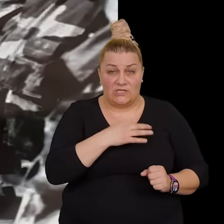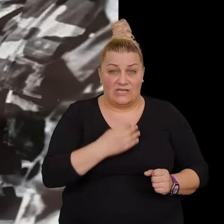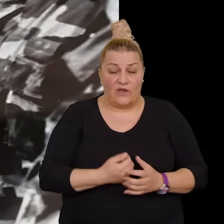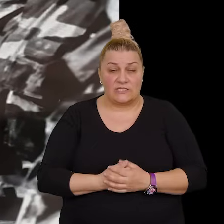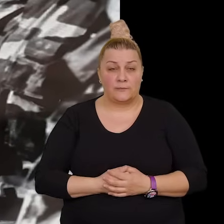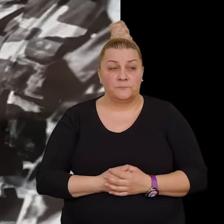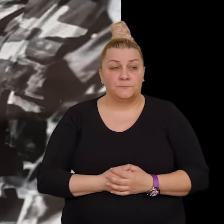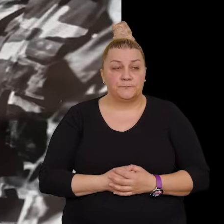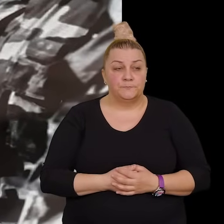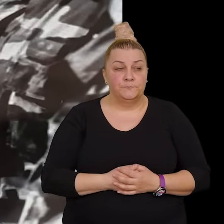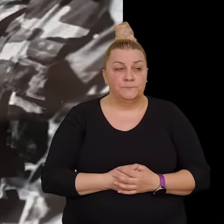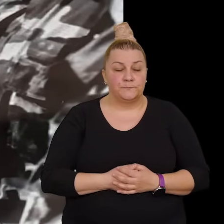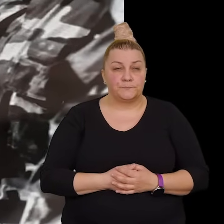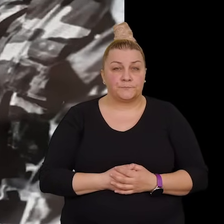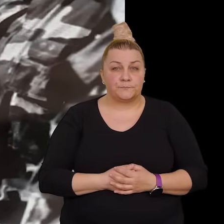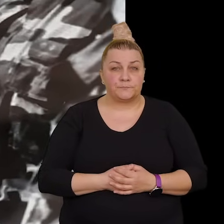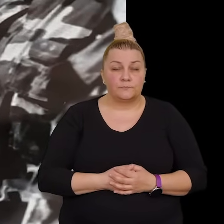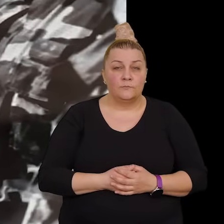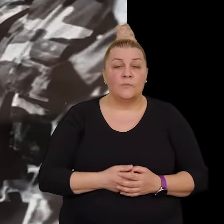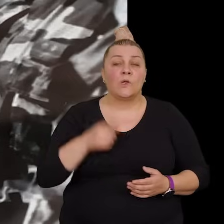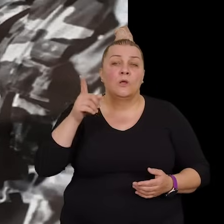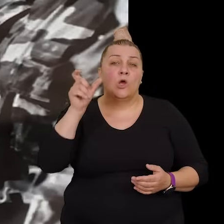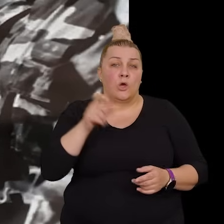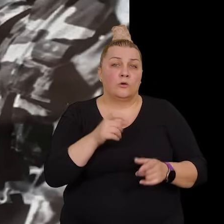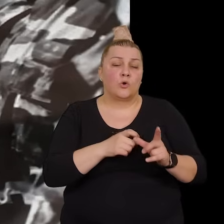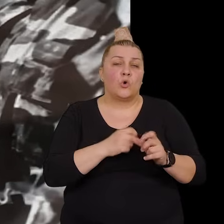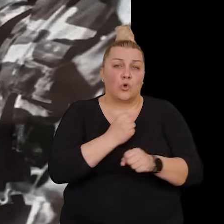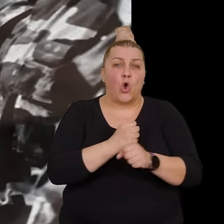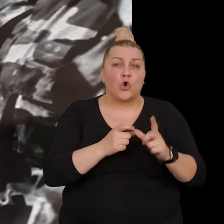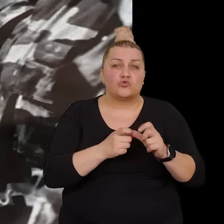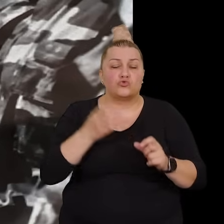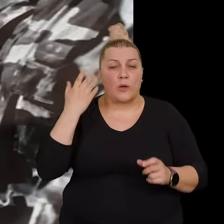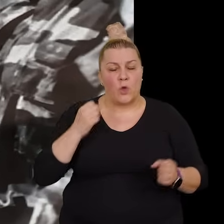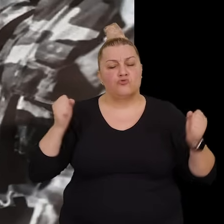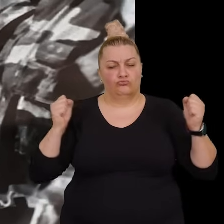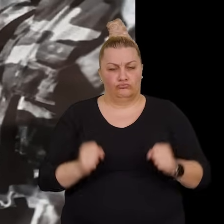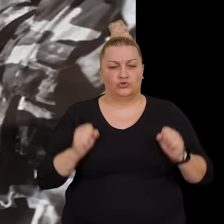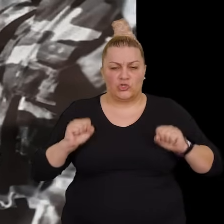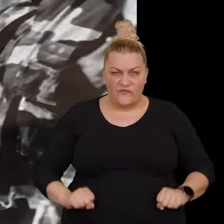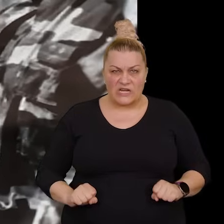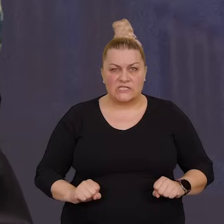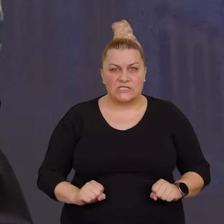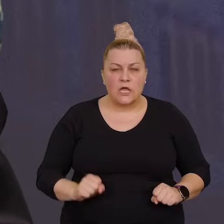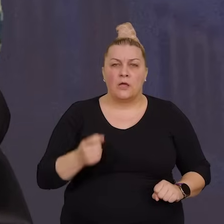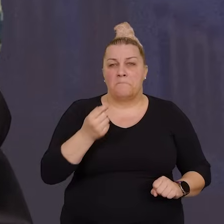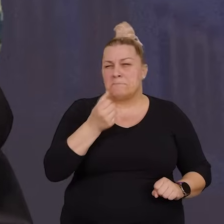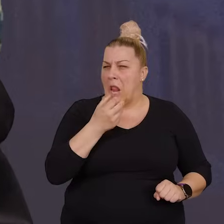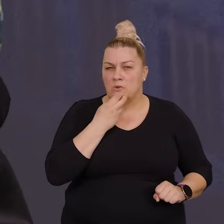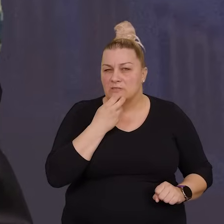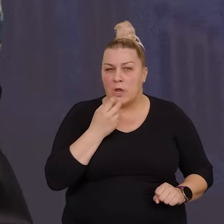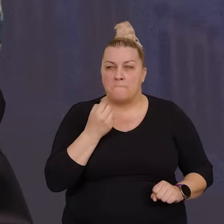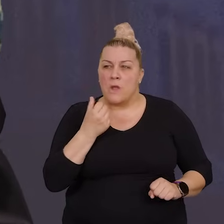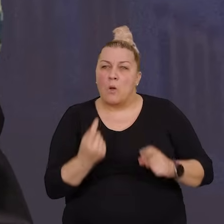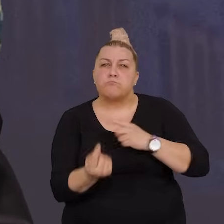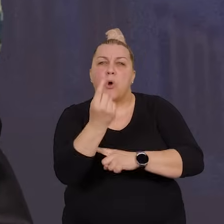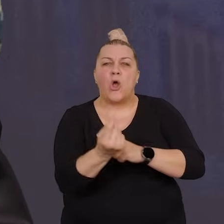gledajući sa strane, čovjek čvrstog stava, malo se smijao, malo je se pojavljao u javnost, nije